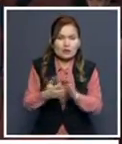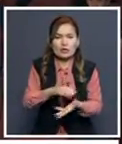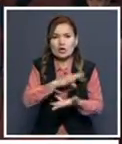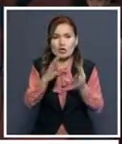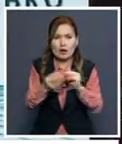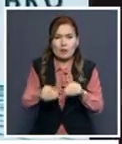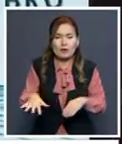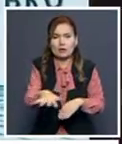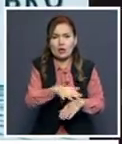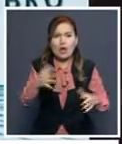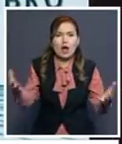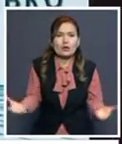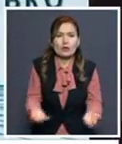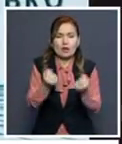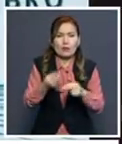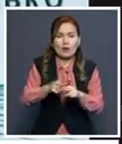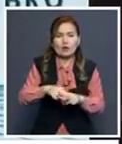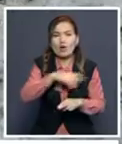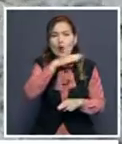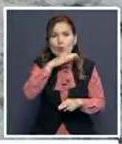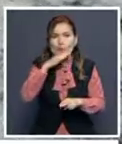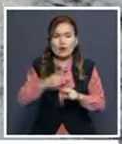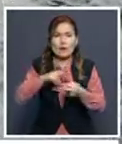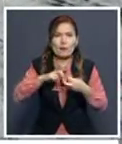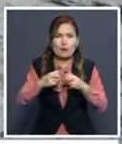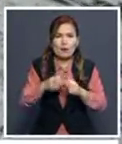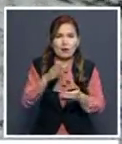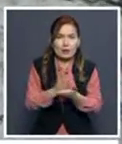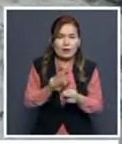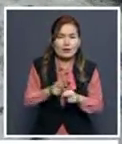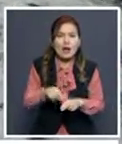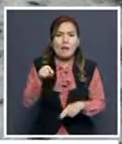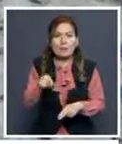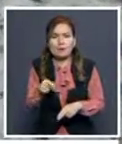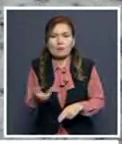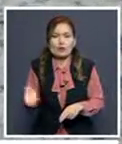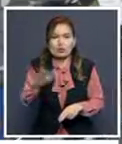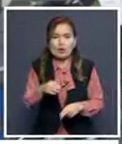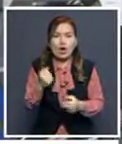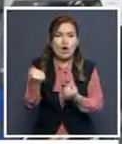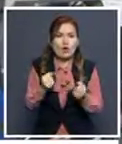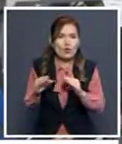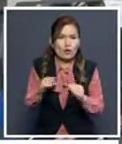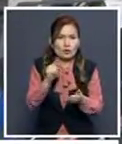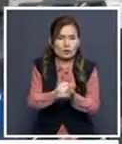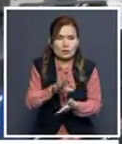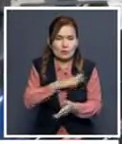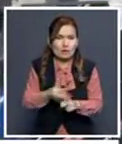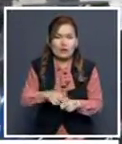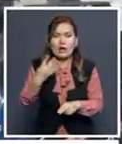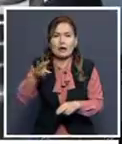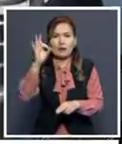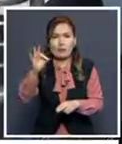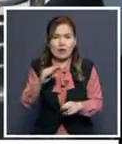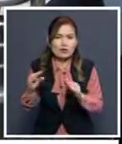Жалпы өңірдегі құтқарушыларда талап бойынша барлығы 1000-нан астам көлік болуы тиіс. Ал қазір қолда оның тек 40%